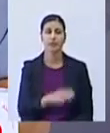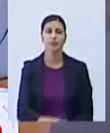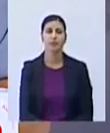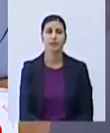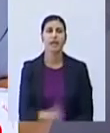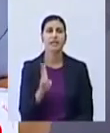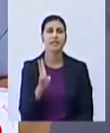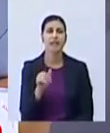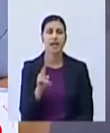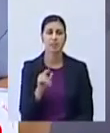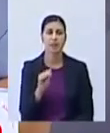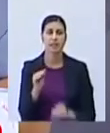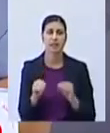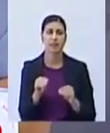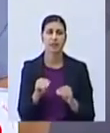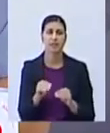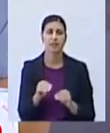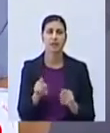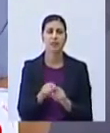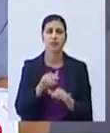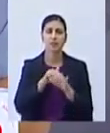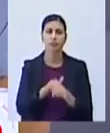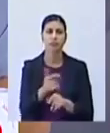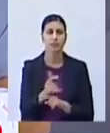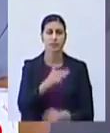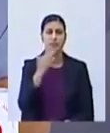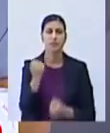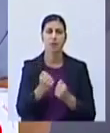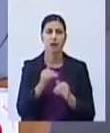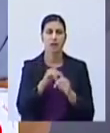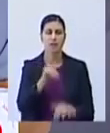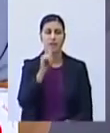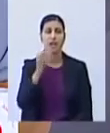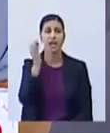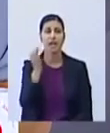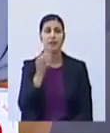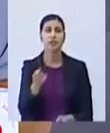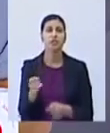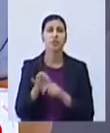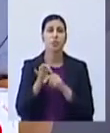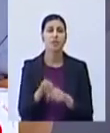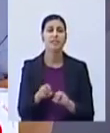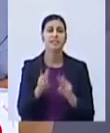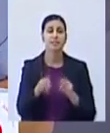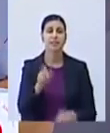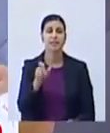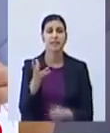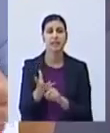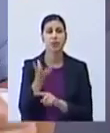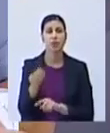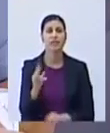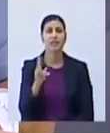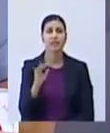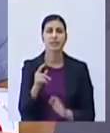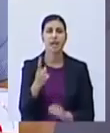ეს ნარმანია დაგეგმარებელი სამგრევები. საცობებია ხო თბილისში ესეთი? ერთ საინტერესო რაღაცა, გერმანიიდან ჩამოიყვანეს სპეციალისტები, გადაუხადა ნარმანიამ